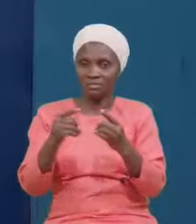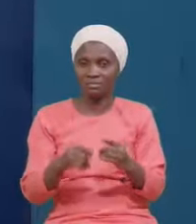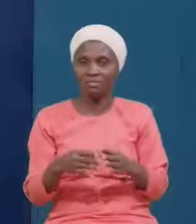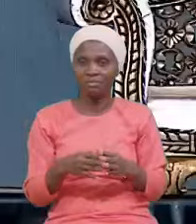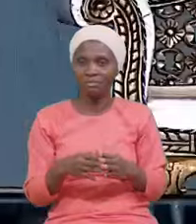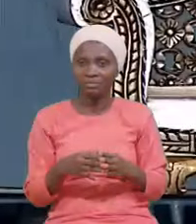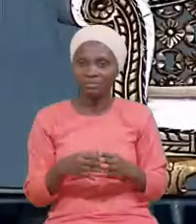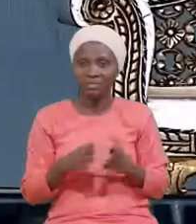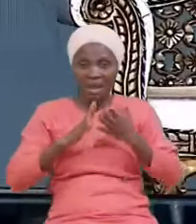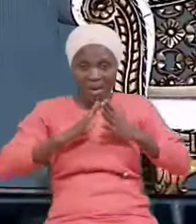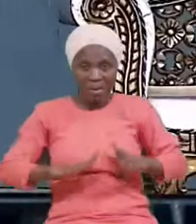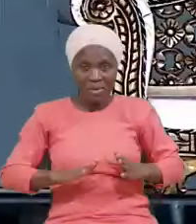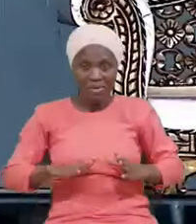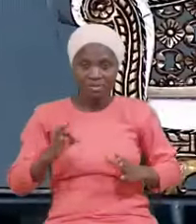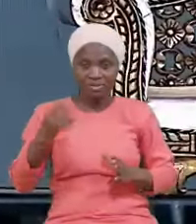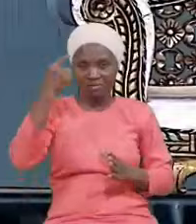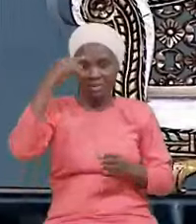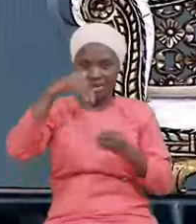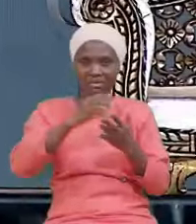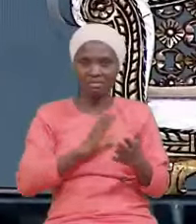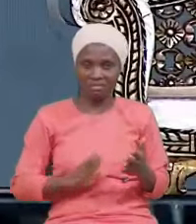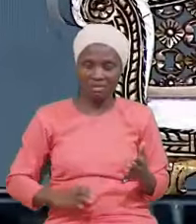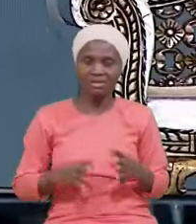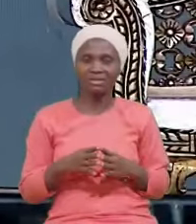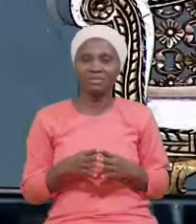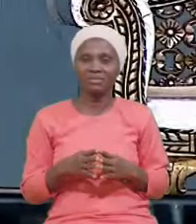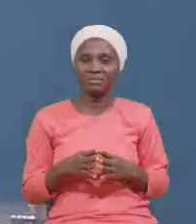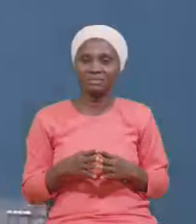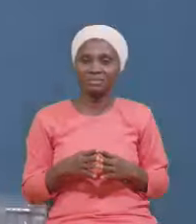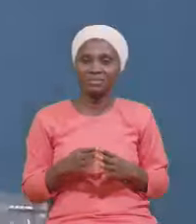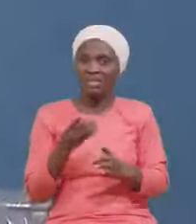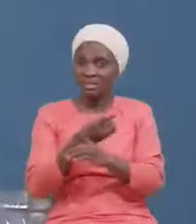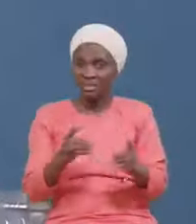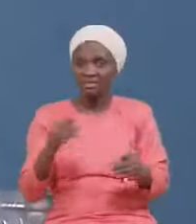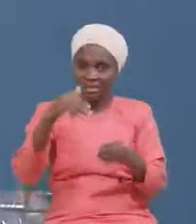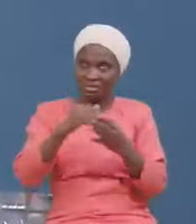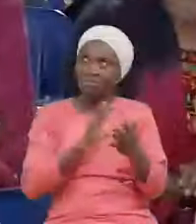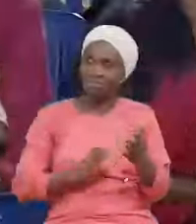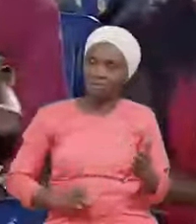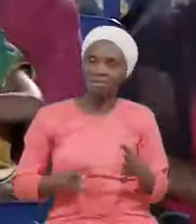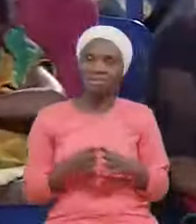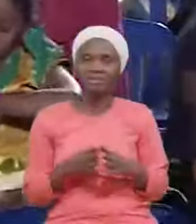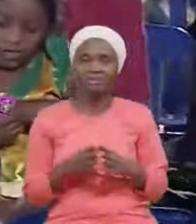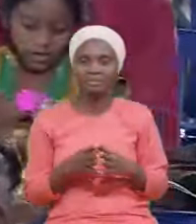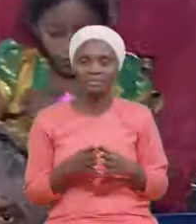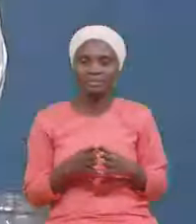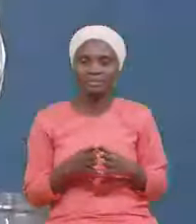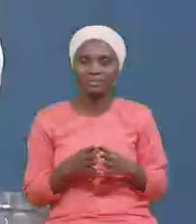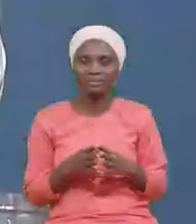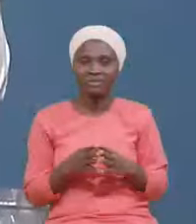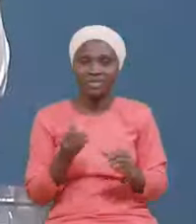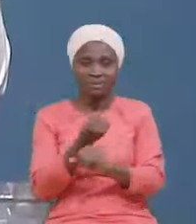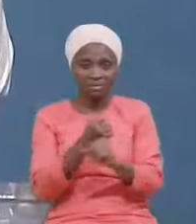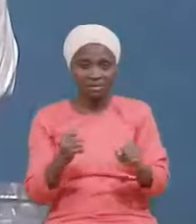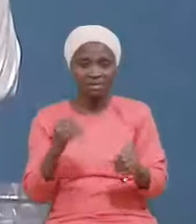ఉంది. Peace of mind in Christ. మానసిక శాంతి క్రీస్తులో ఉంది. Deliverance in Christ. విడుదల క్రీస్తులో ఉంది.